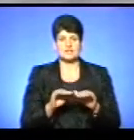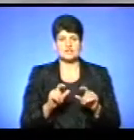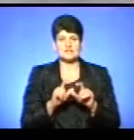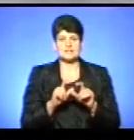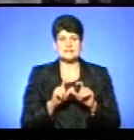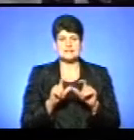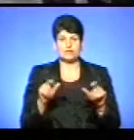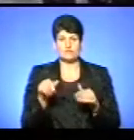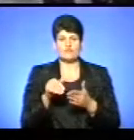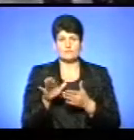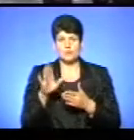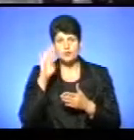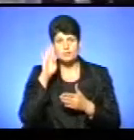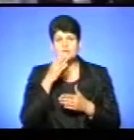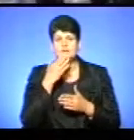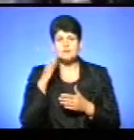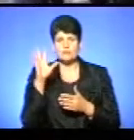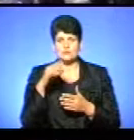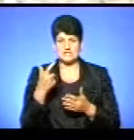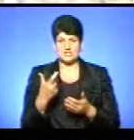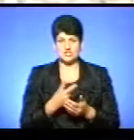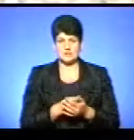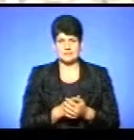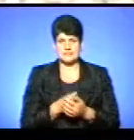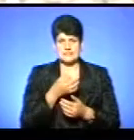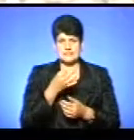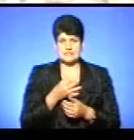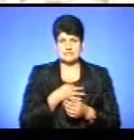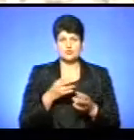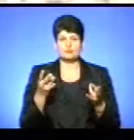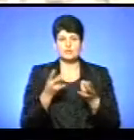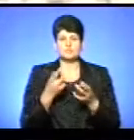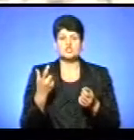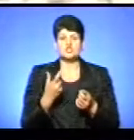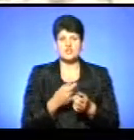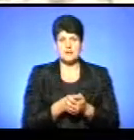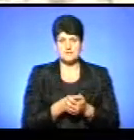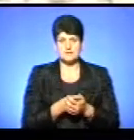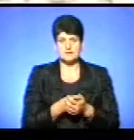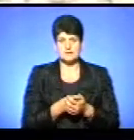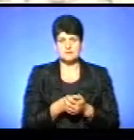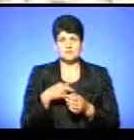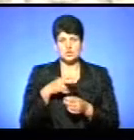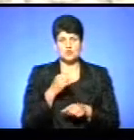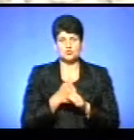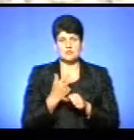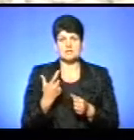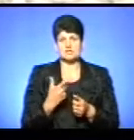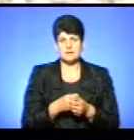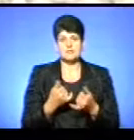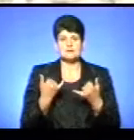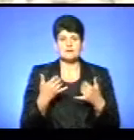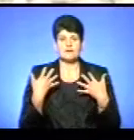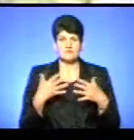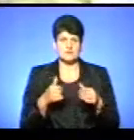йому відмовили. Хлопчик не мав усіх щеплень. Сказали, що потрібне щеплення. Пішли, зробили щеплення, зараз вже